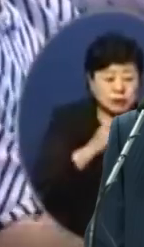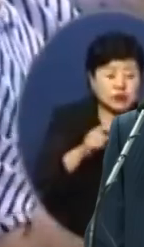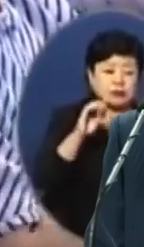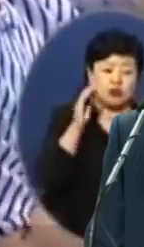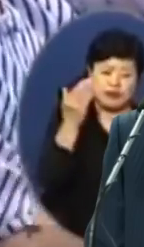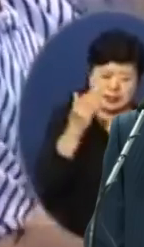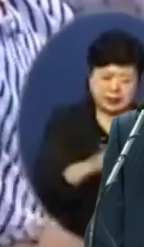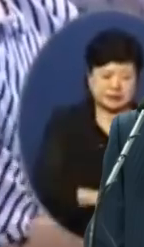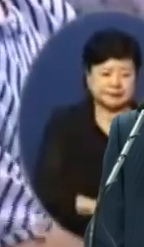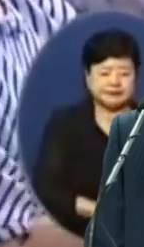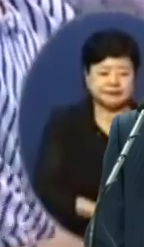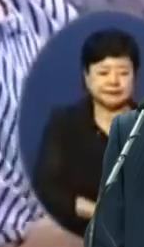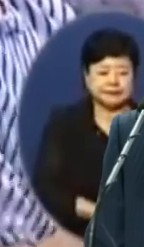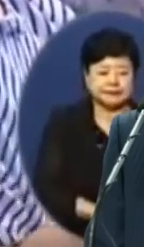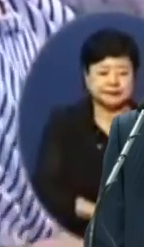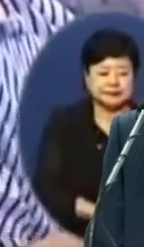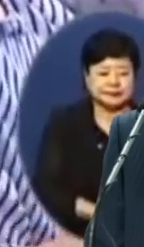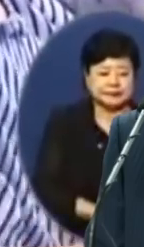말씀으로서 역사하는 것입니다.